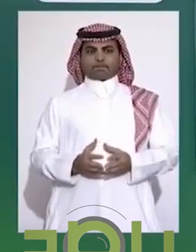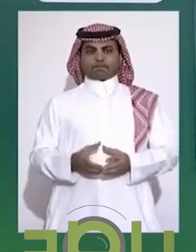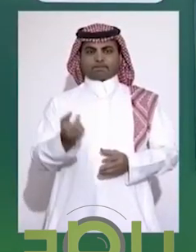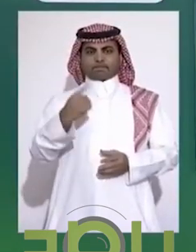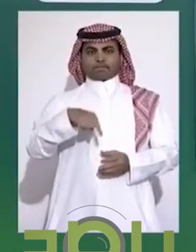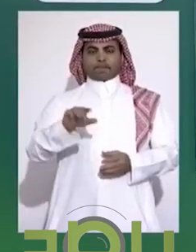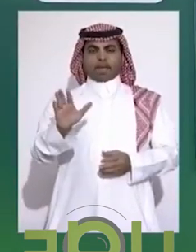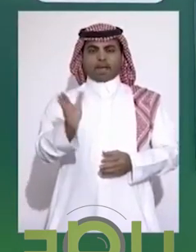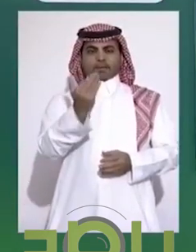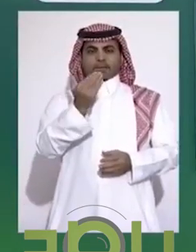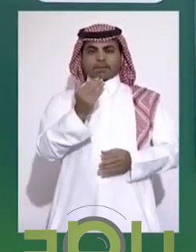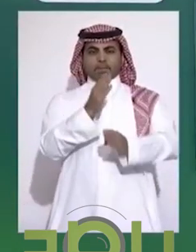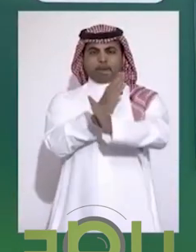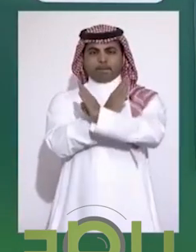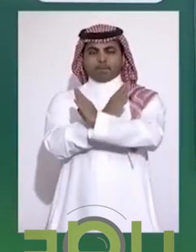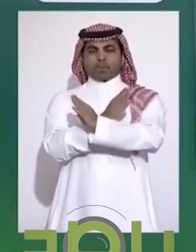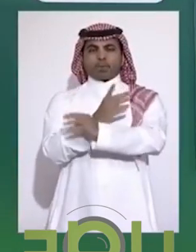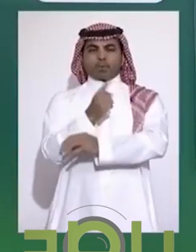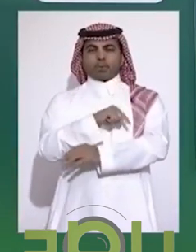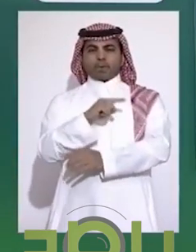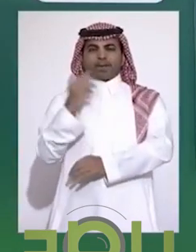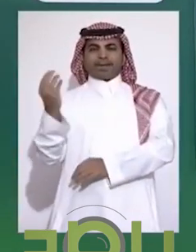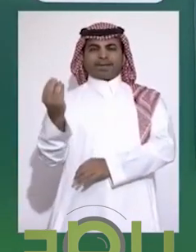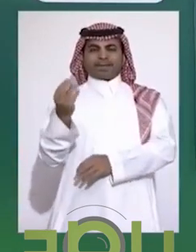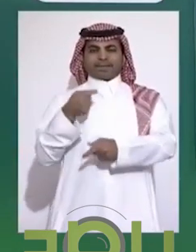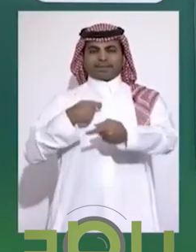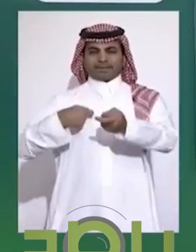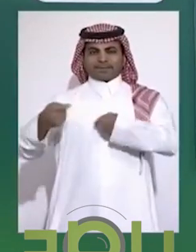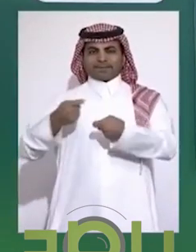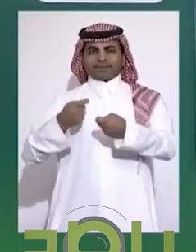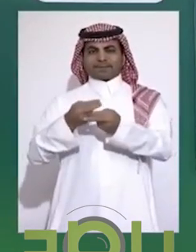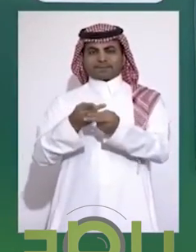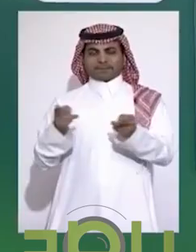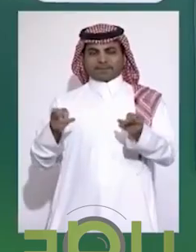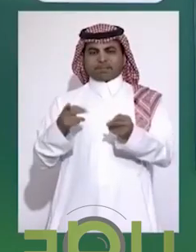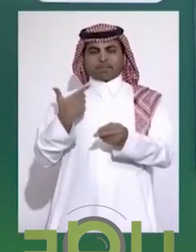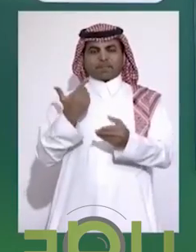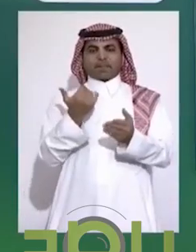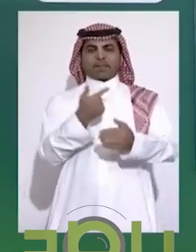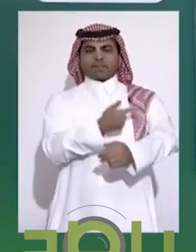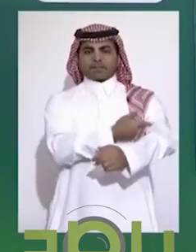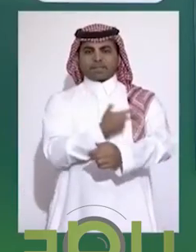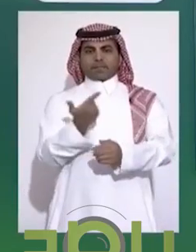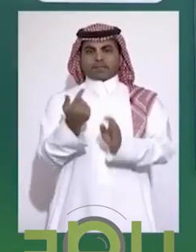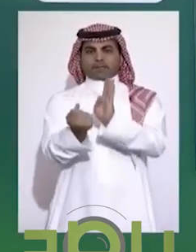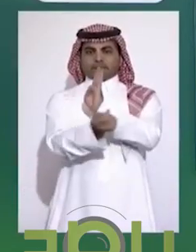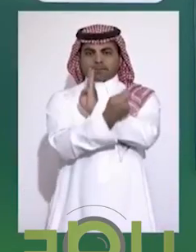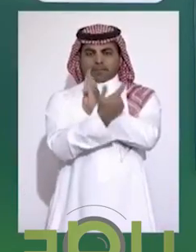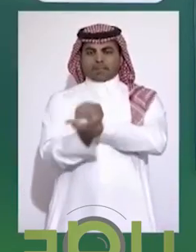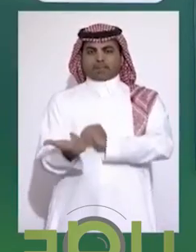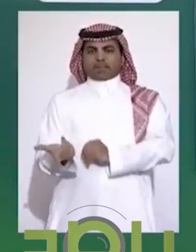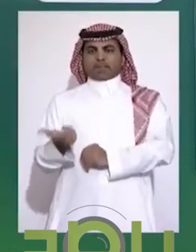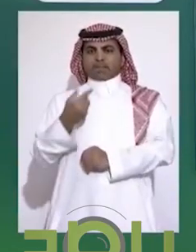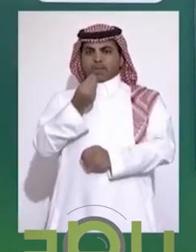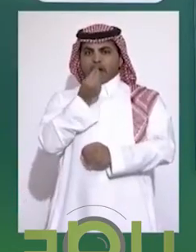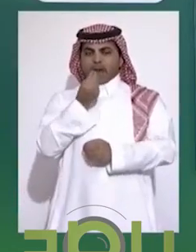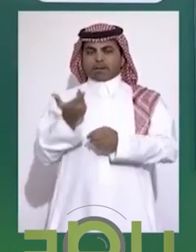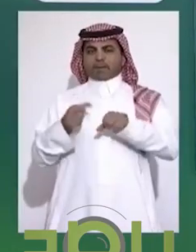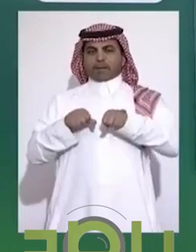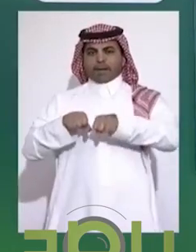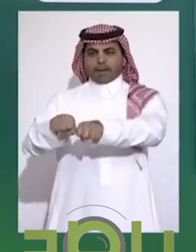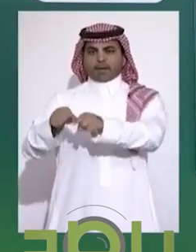منع ممارسة أي نشاط تجاري عدا عمل المرافق الصحية والصيدليات ومحلات بيع المواد